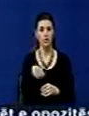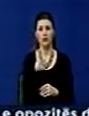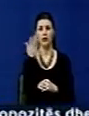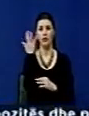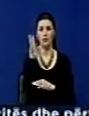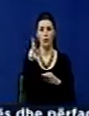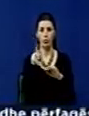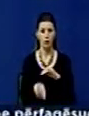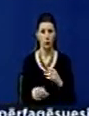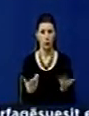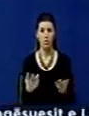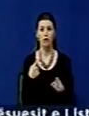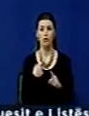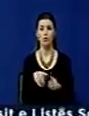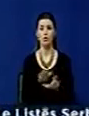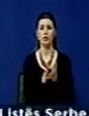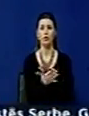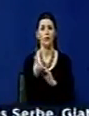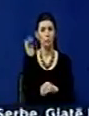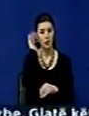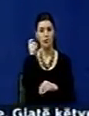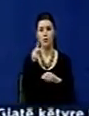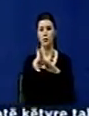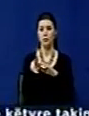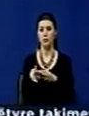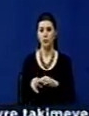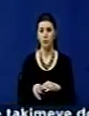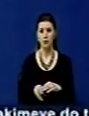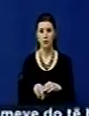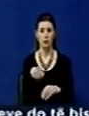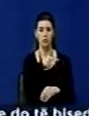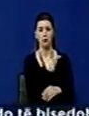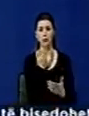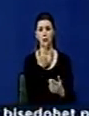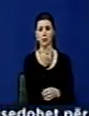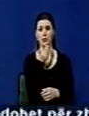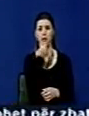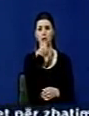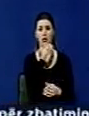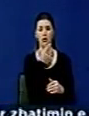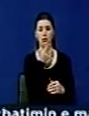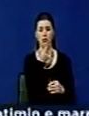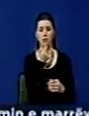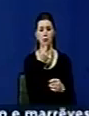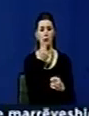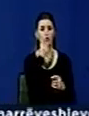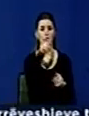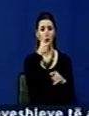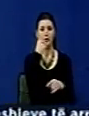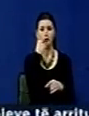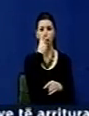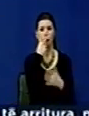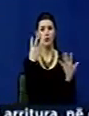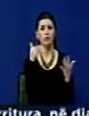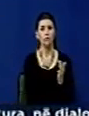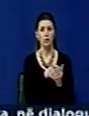t'i zvogëloni rrogat e zaventës ministrave, se sa të kurseni në 100 gram të bukës të 129.000